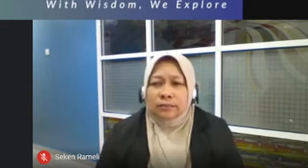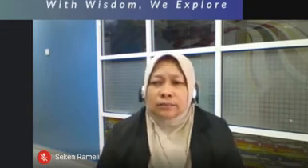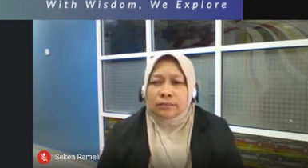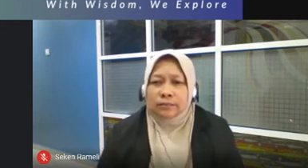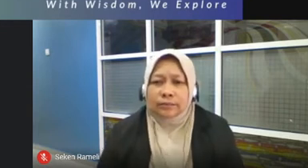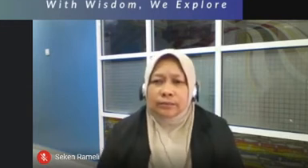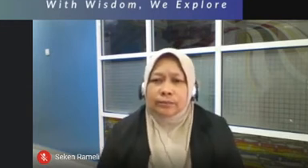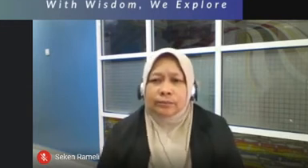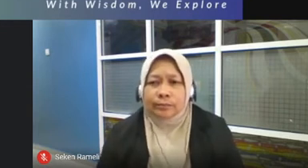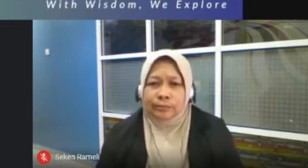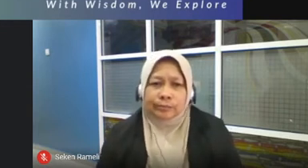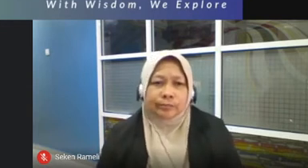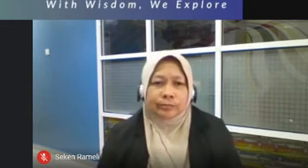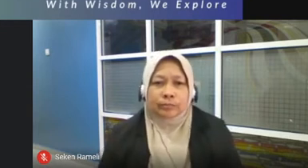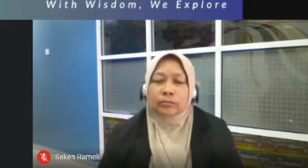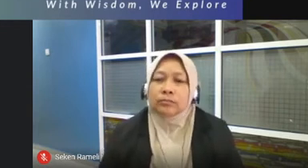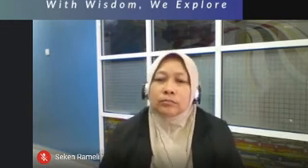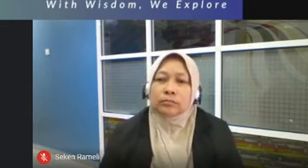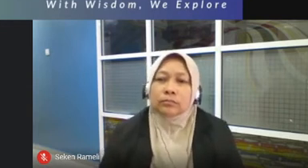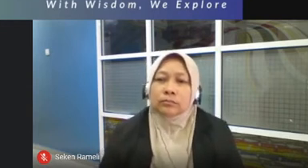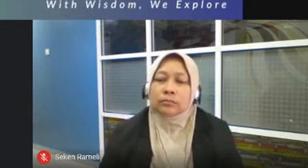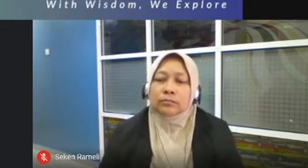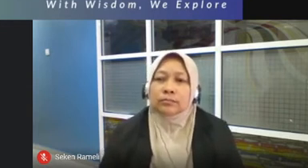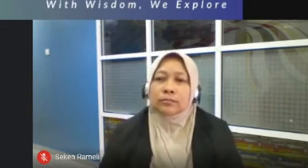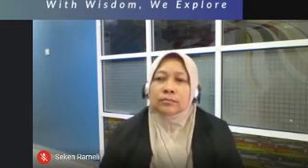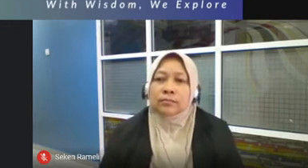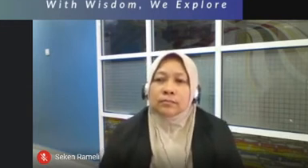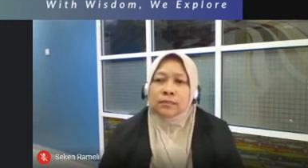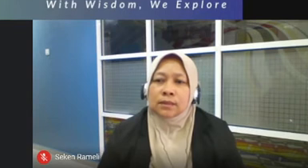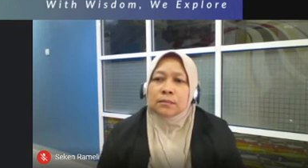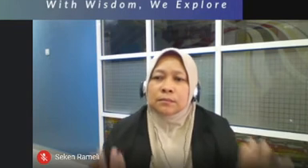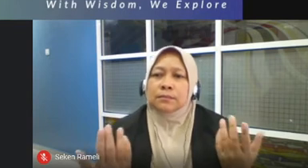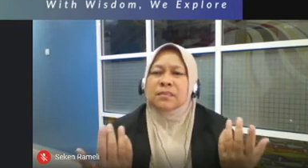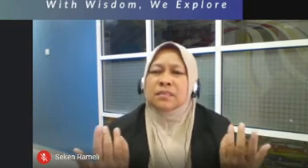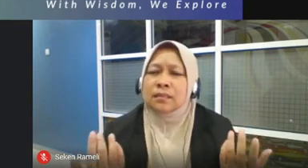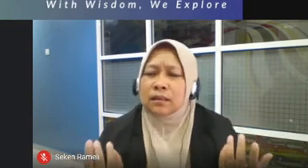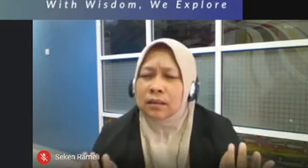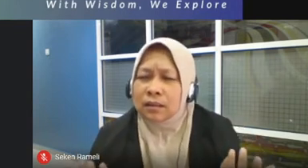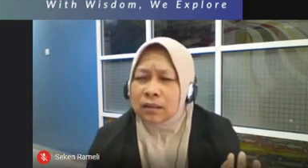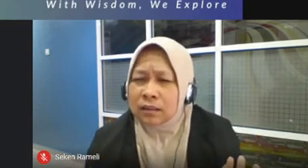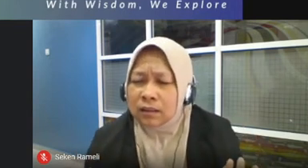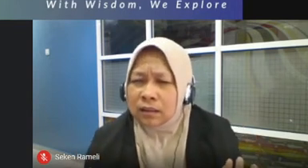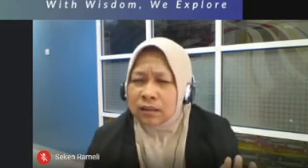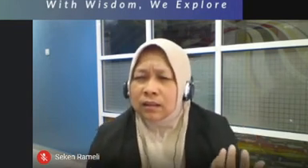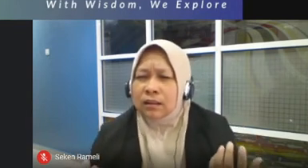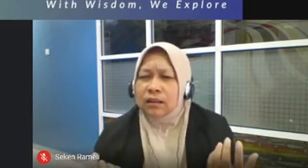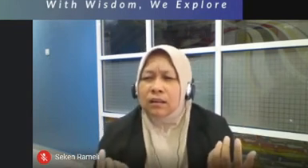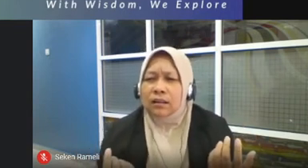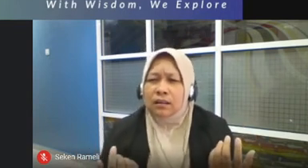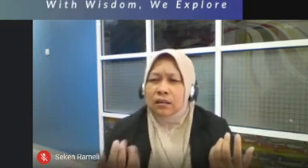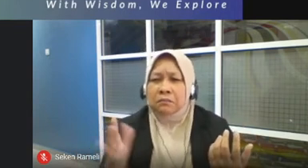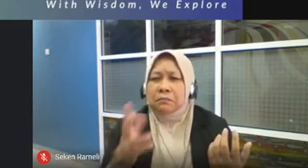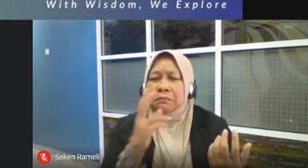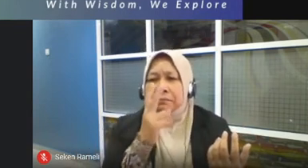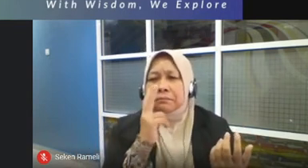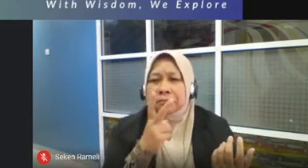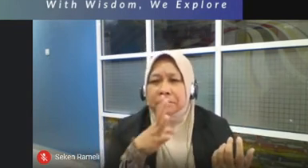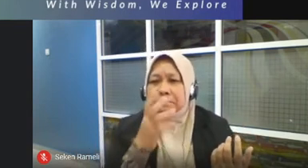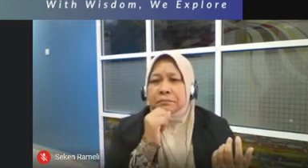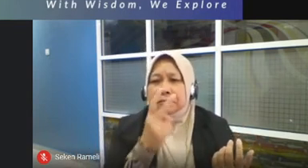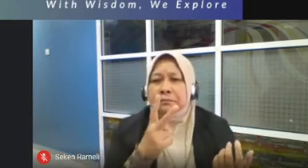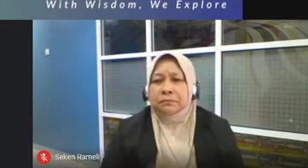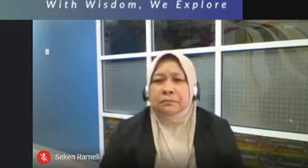kaki saya naik atas. Kita duduk di atas, Ju boleh nampak tak? Puan Ju boleh nampak tak? Kaki tak nampak.